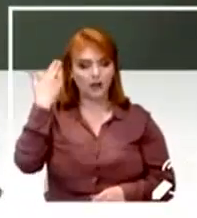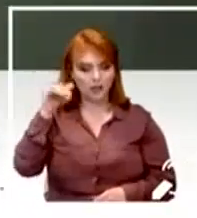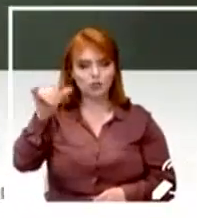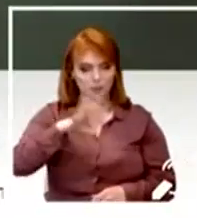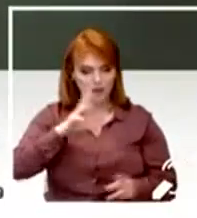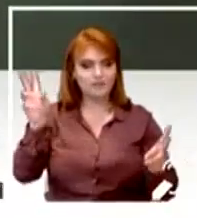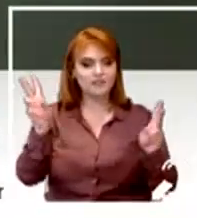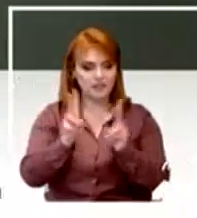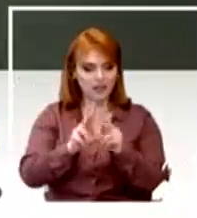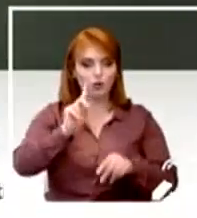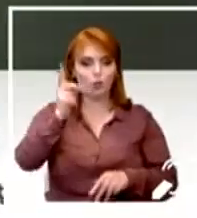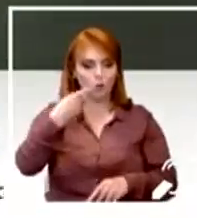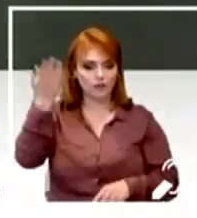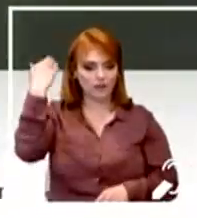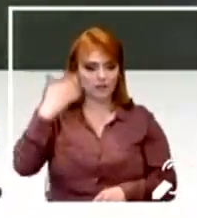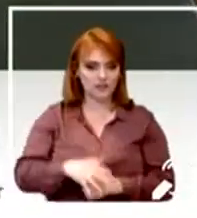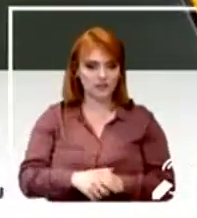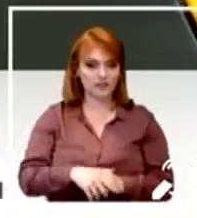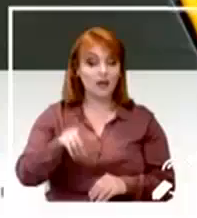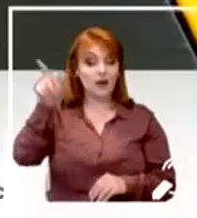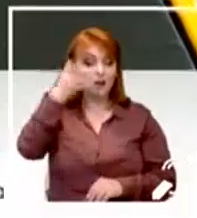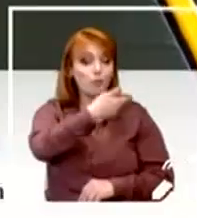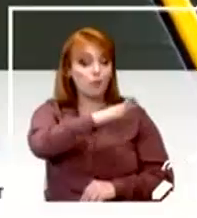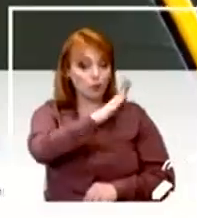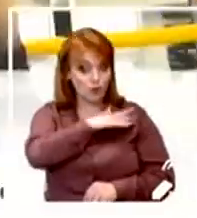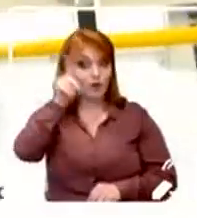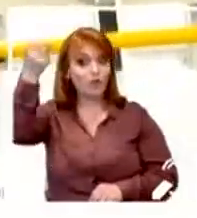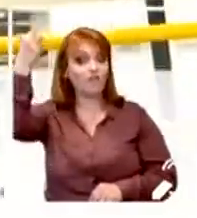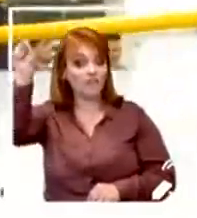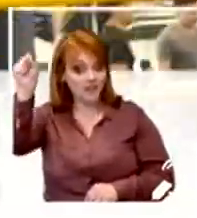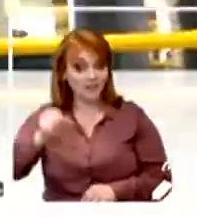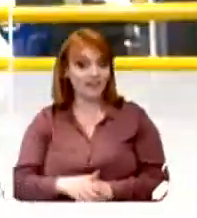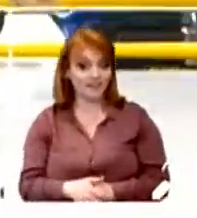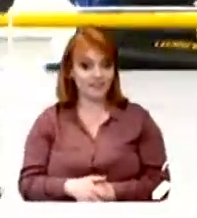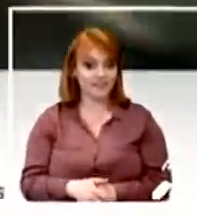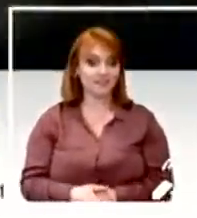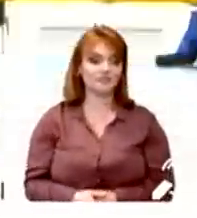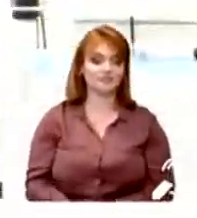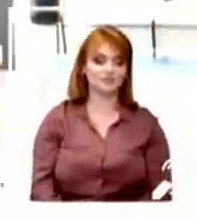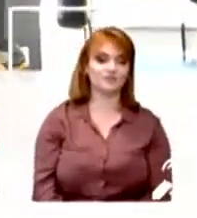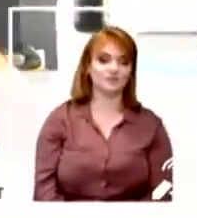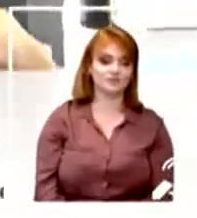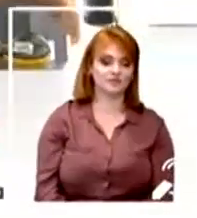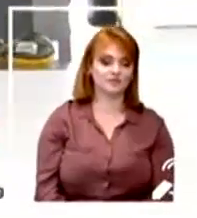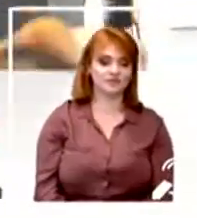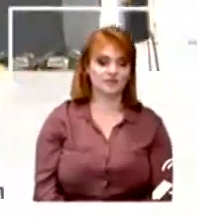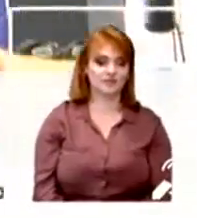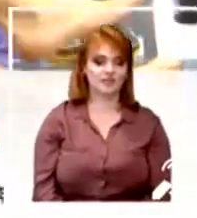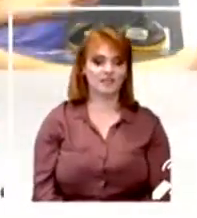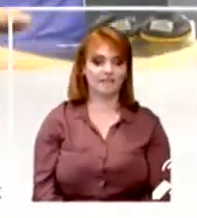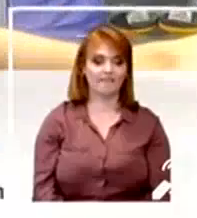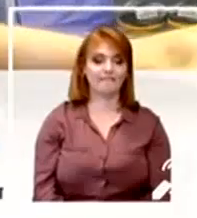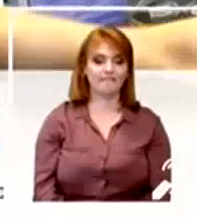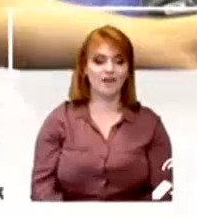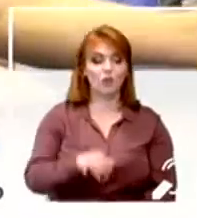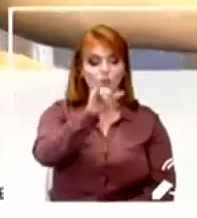în octagon. Acum un an, polonezul l-a învins pe sportivul din Republica Moldova, care atunci a suferit o accidentare la mână. Valeriu Mircea s-a